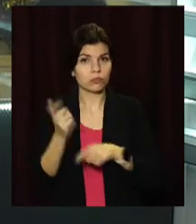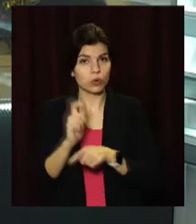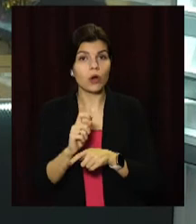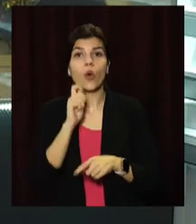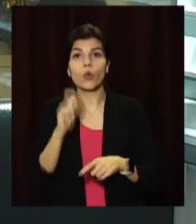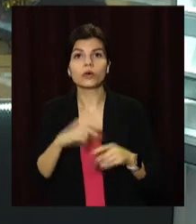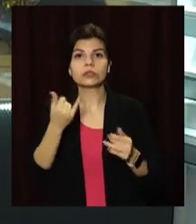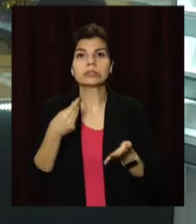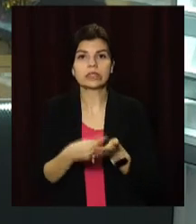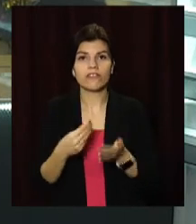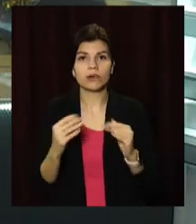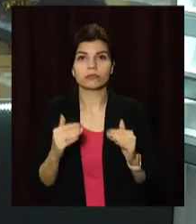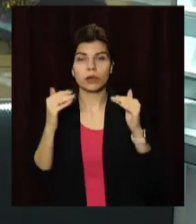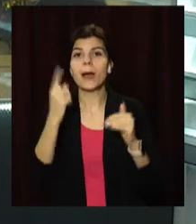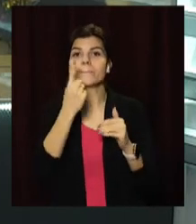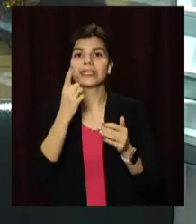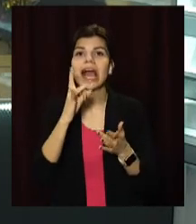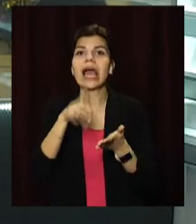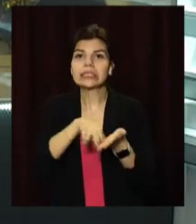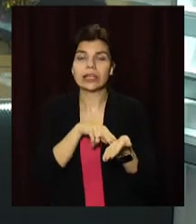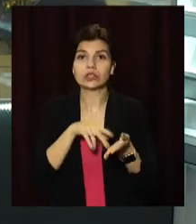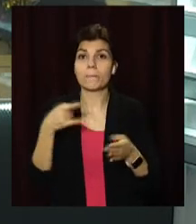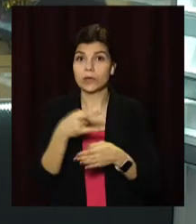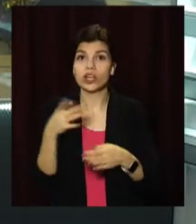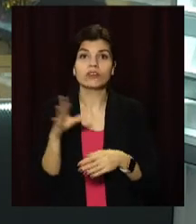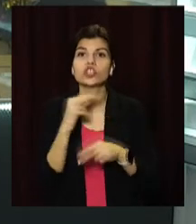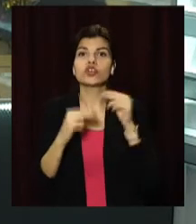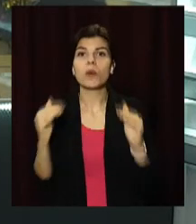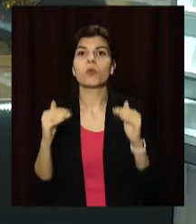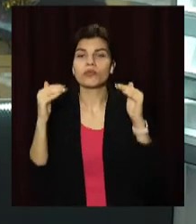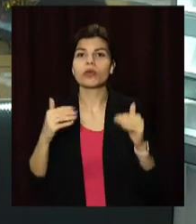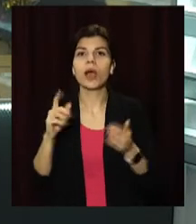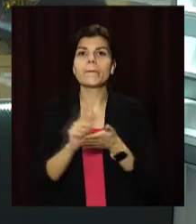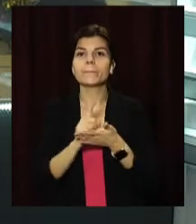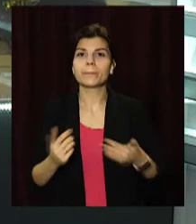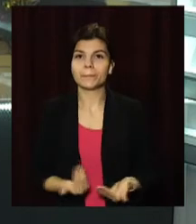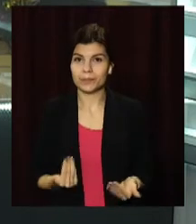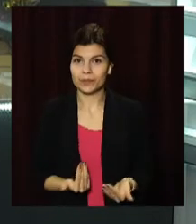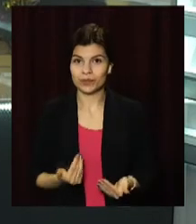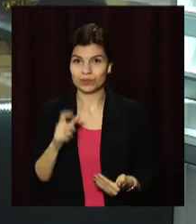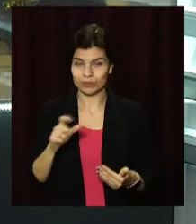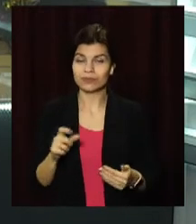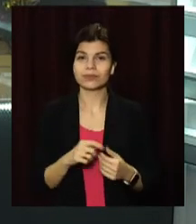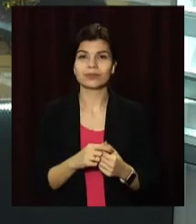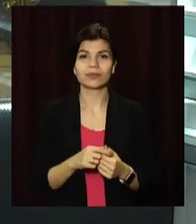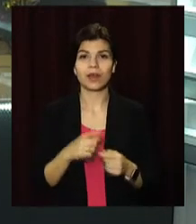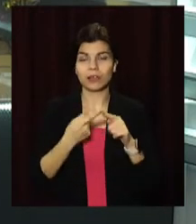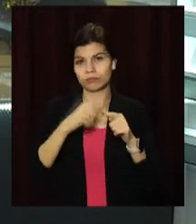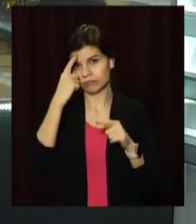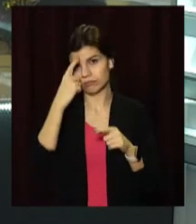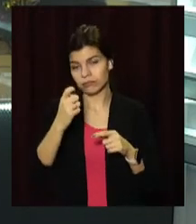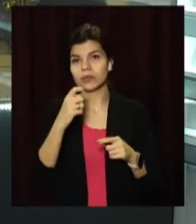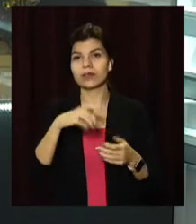Все через підвищення прожиткового мінімуму, пояснюють у Дніпропетровському регіональному сервісному центрі МВС. Сума збору залежатиме